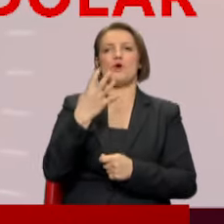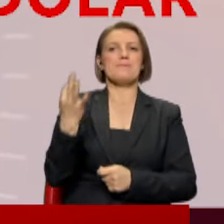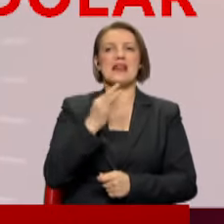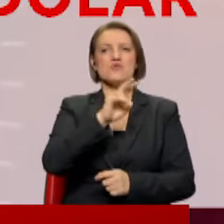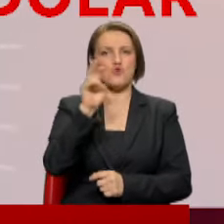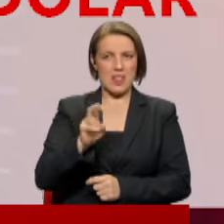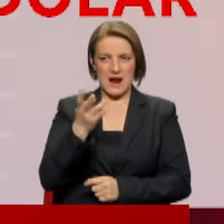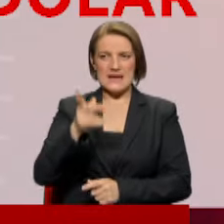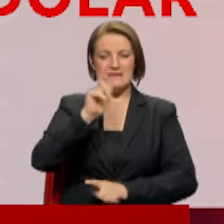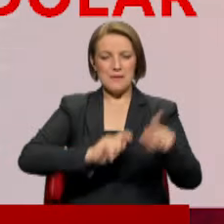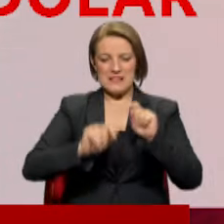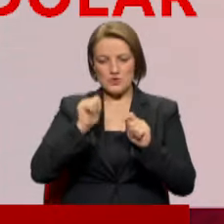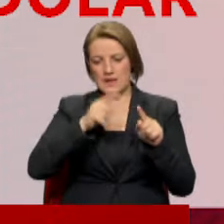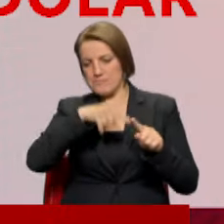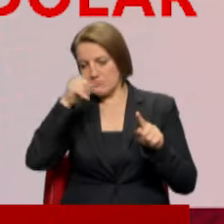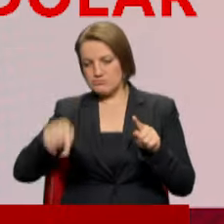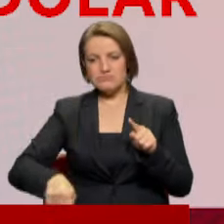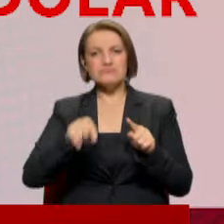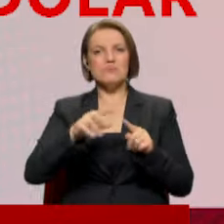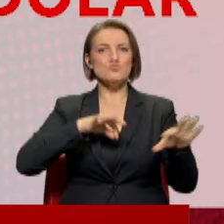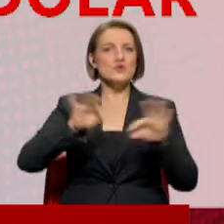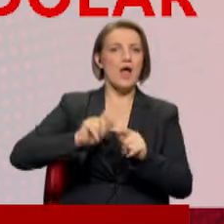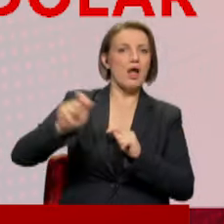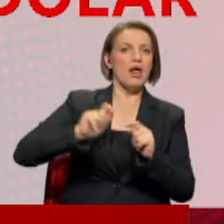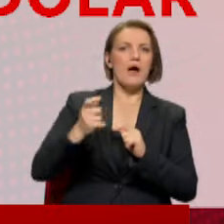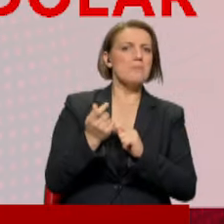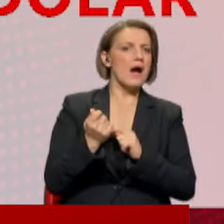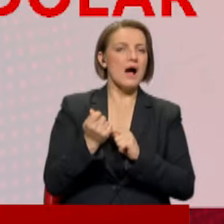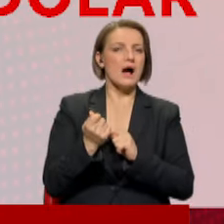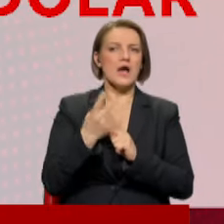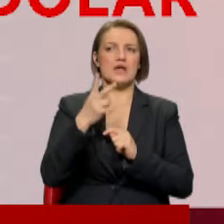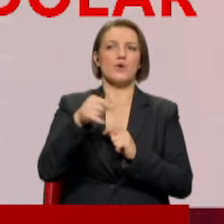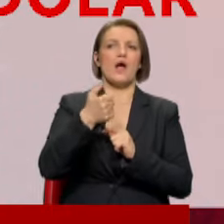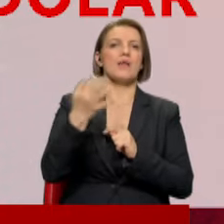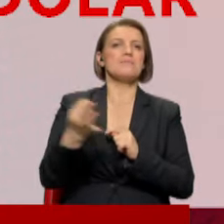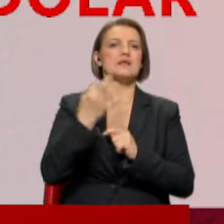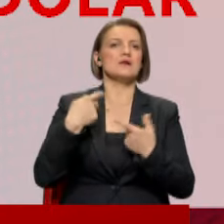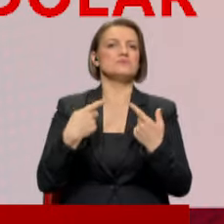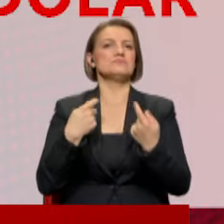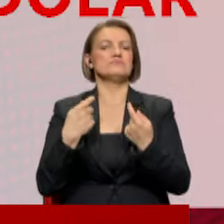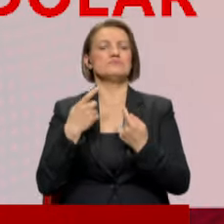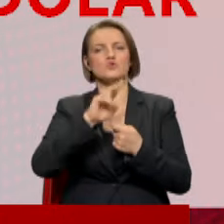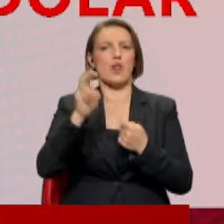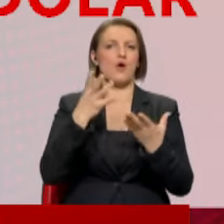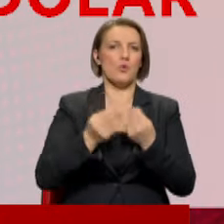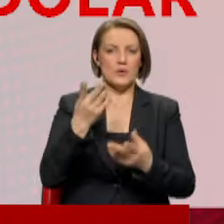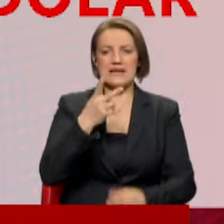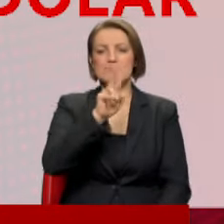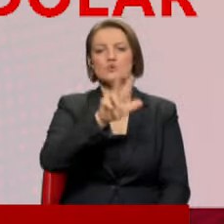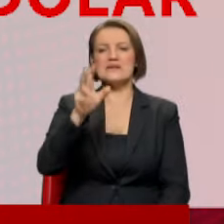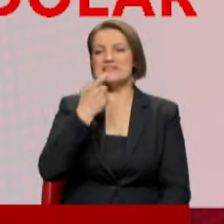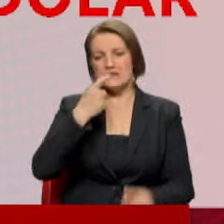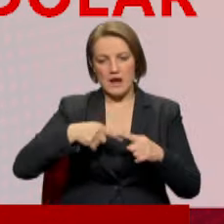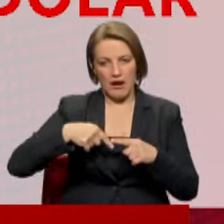milyar dolarken yapıldığı günden bu yana müteahhitlere ödenen Garanti Bedeli 2.6 milyar dolara ulaştı 2038